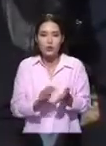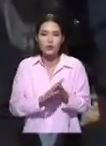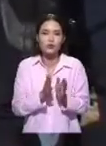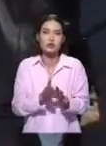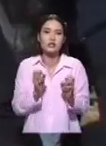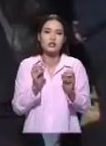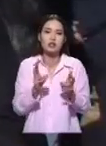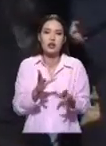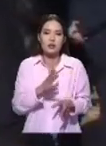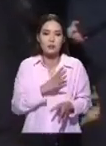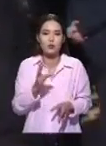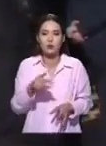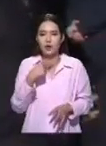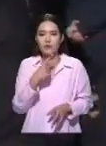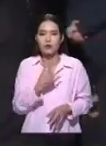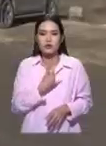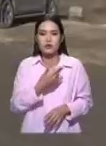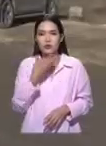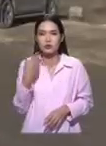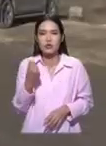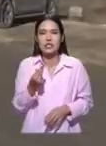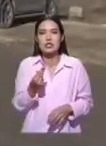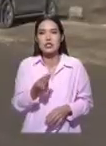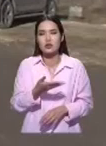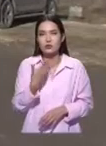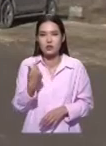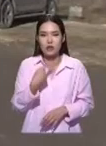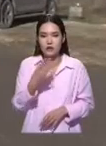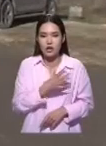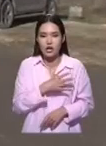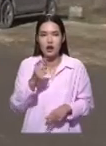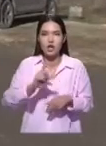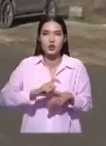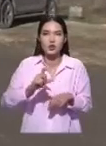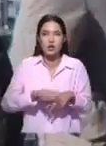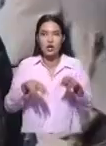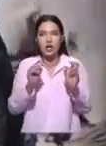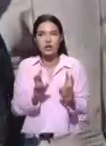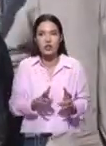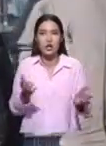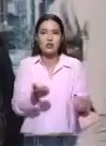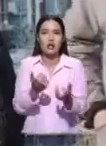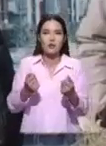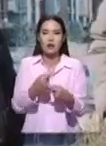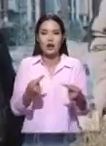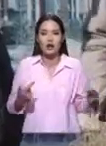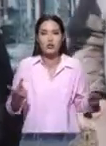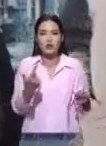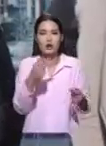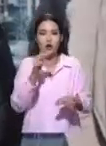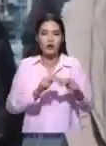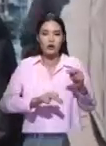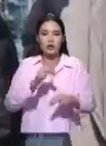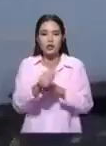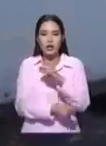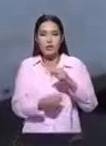произошло. Он нам говорит, что у него нет финансовых средств. По словам несостоявшихся новоселов, застройщик сослался на удорожание стройматериалов и,